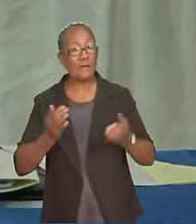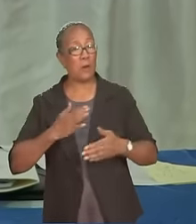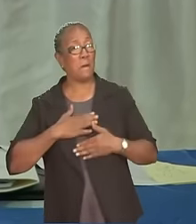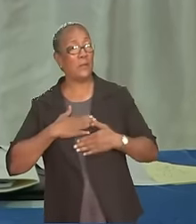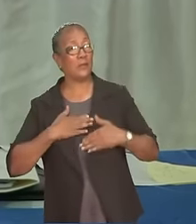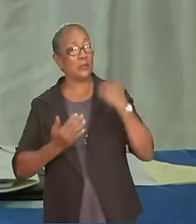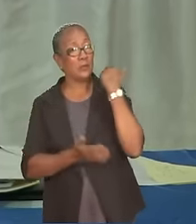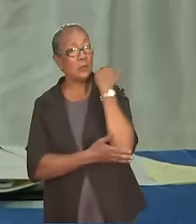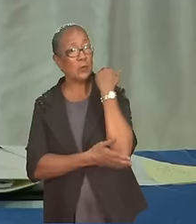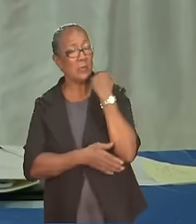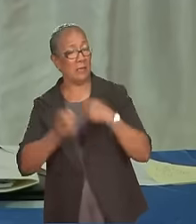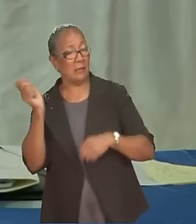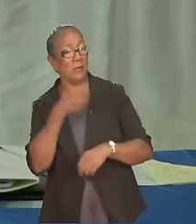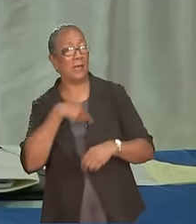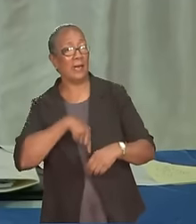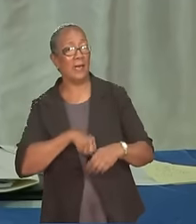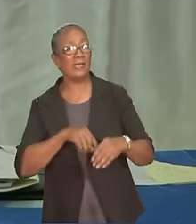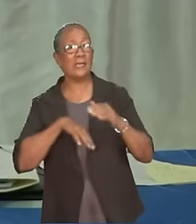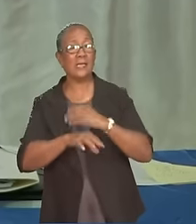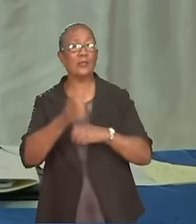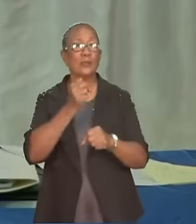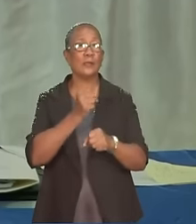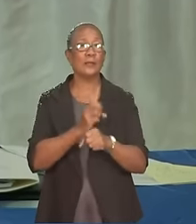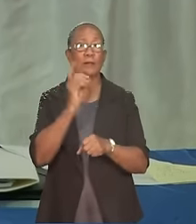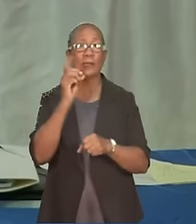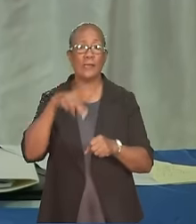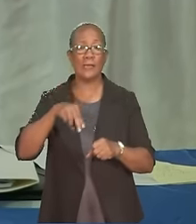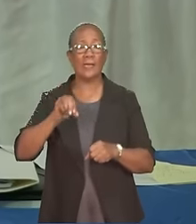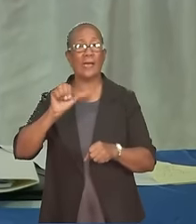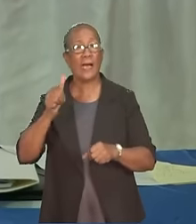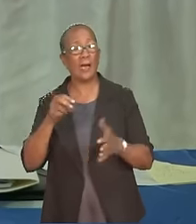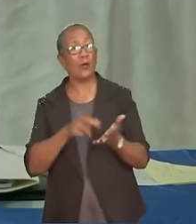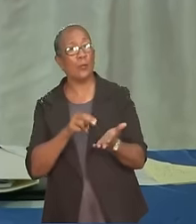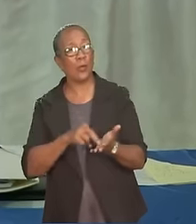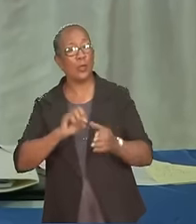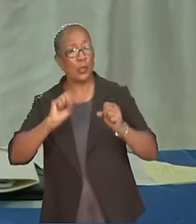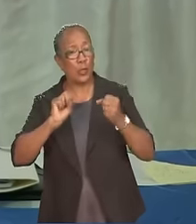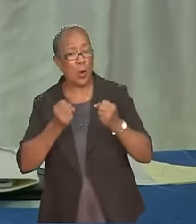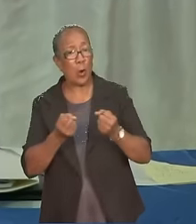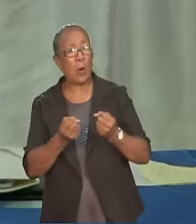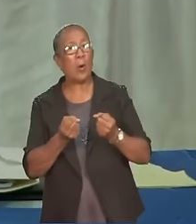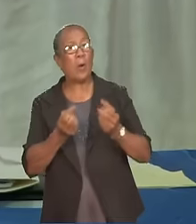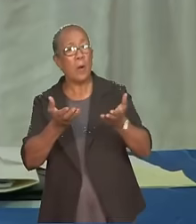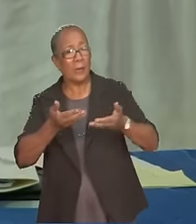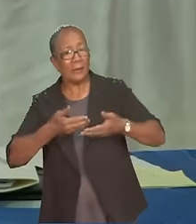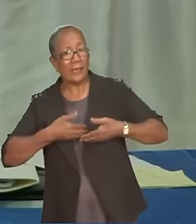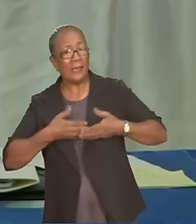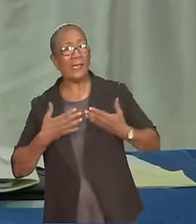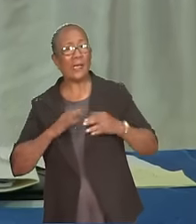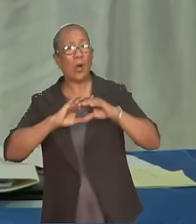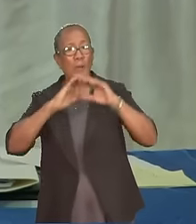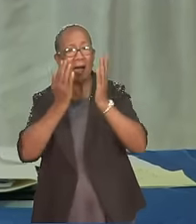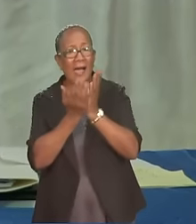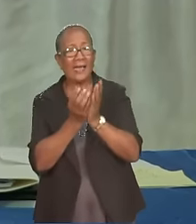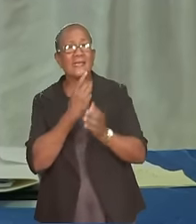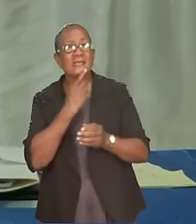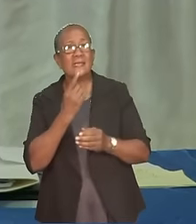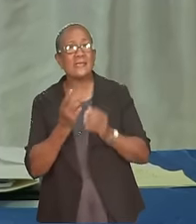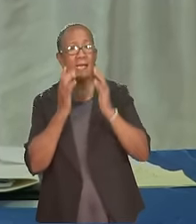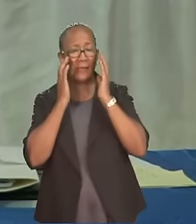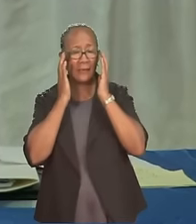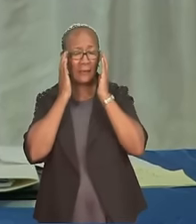bekladden. En het instituut van DNA te gebruiken om immuniteit te krijgen, maar alles te mogen zeggen. Dan gaan we